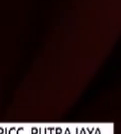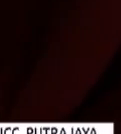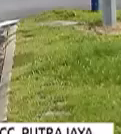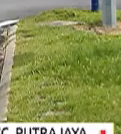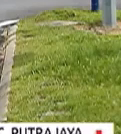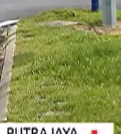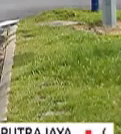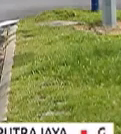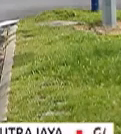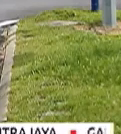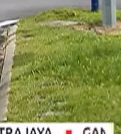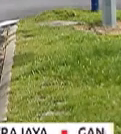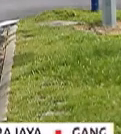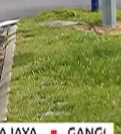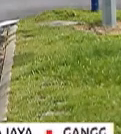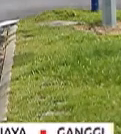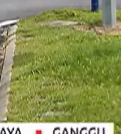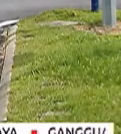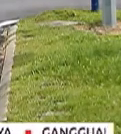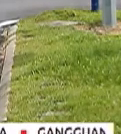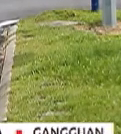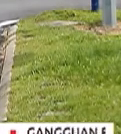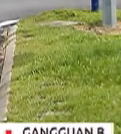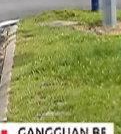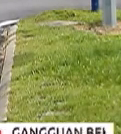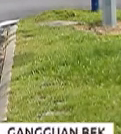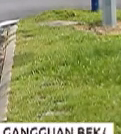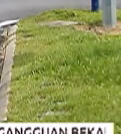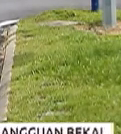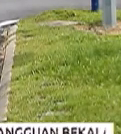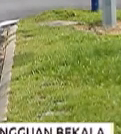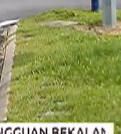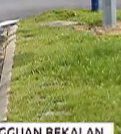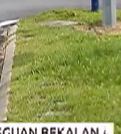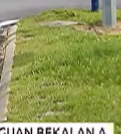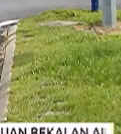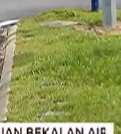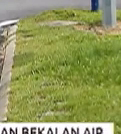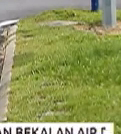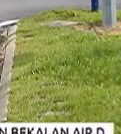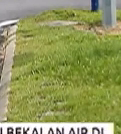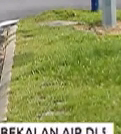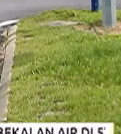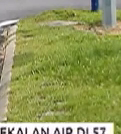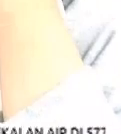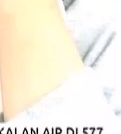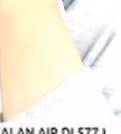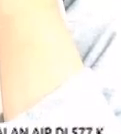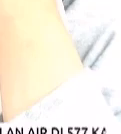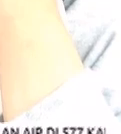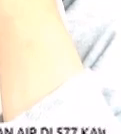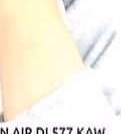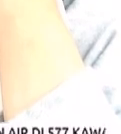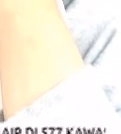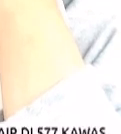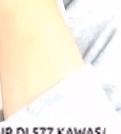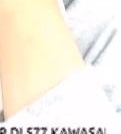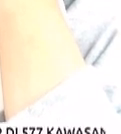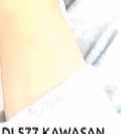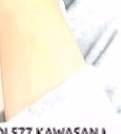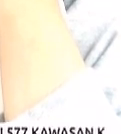merah. Sabar je. Tengok ni, apa nak jadi dengan orang macam ni? Ish. Lampu merah pun dia langgar. Tak ada undang-undang langsung